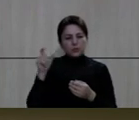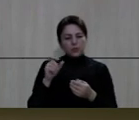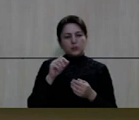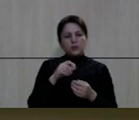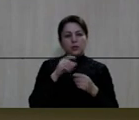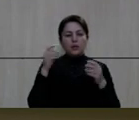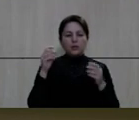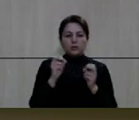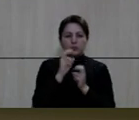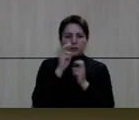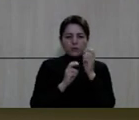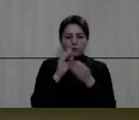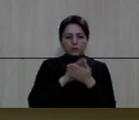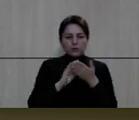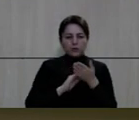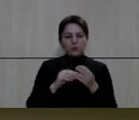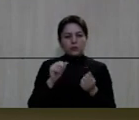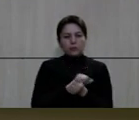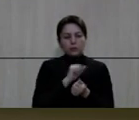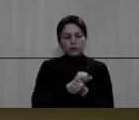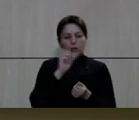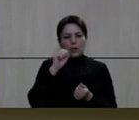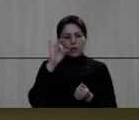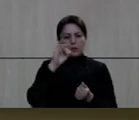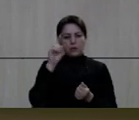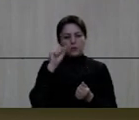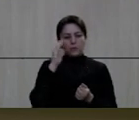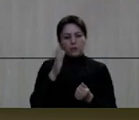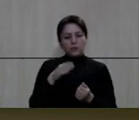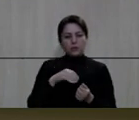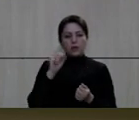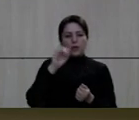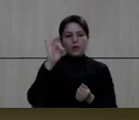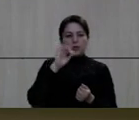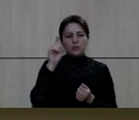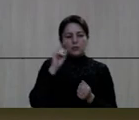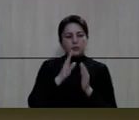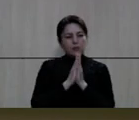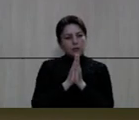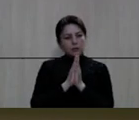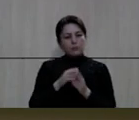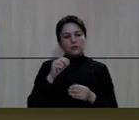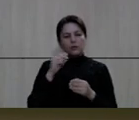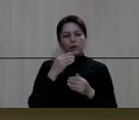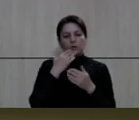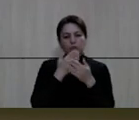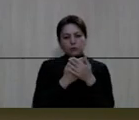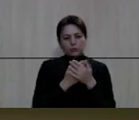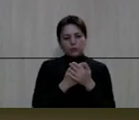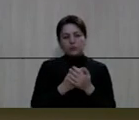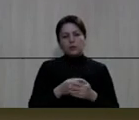yozma murojaat ariza hisoblanadi. Ariza so'zi iltimos, murojaat degan